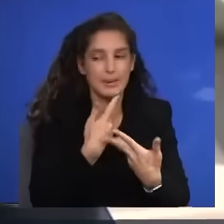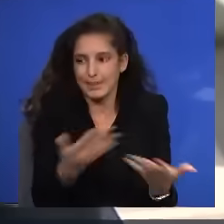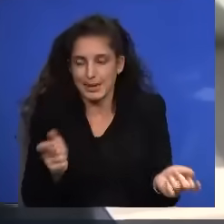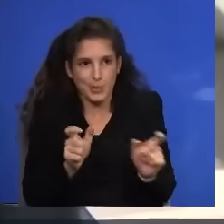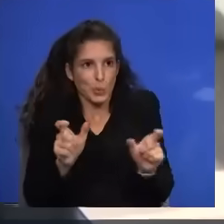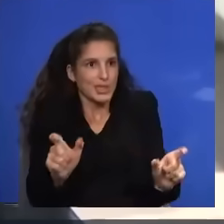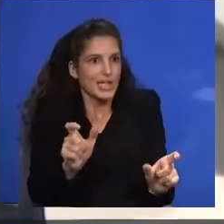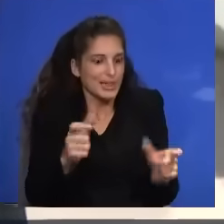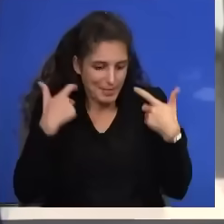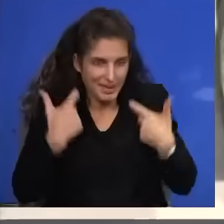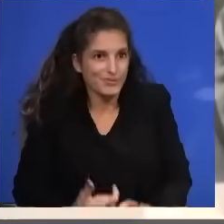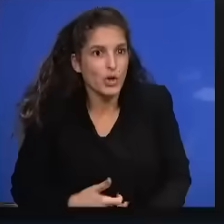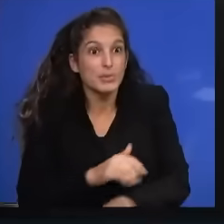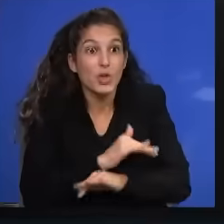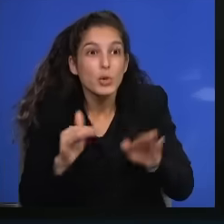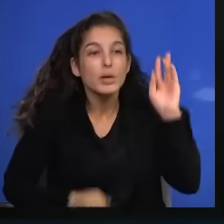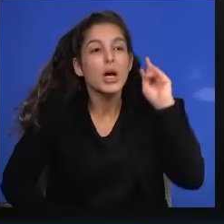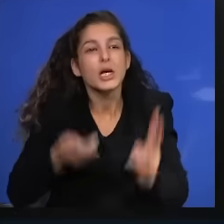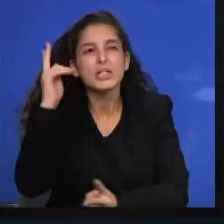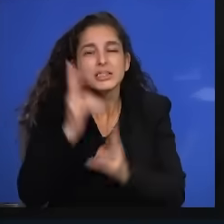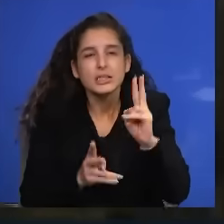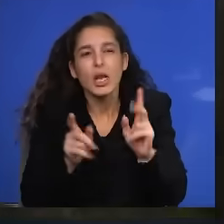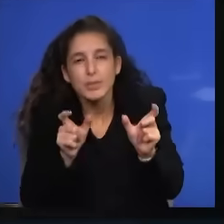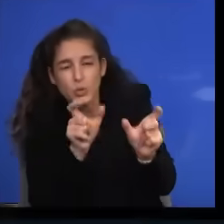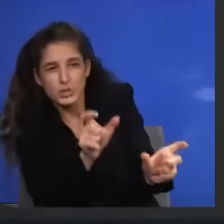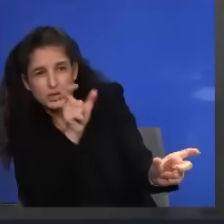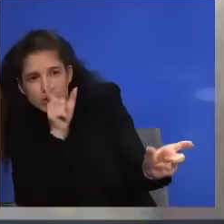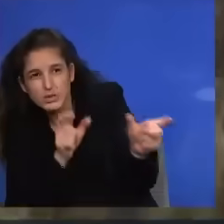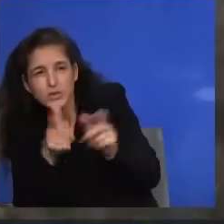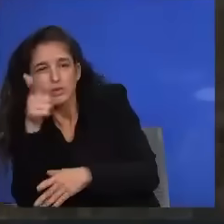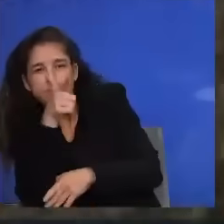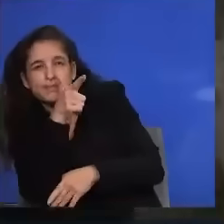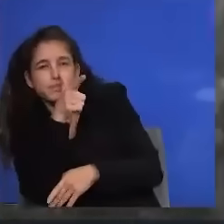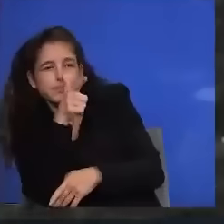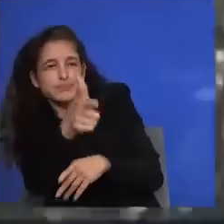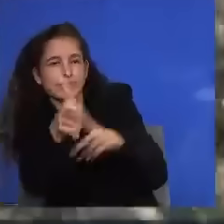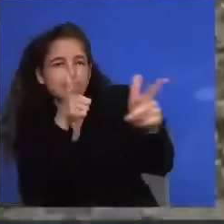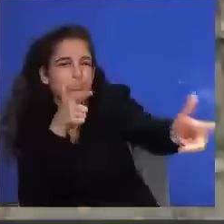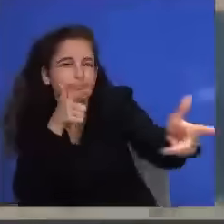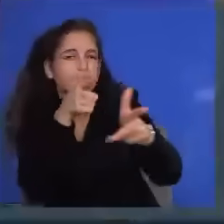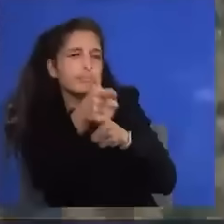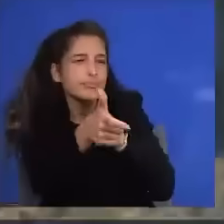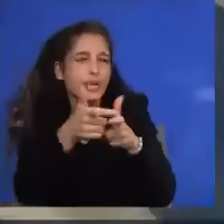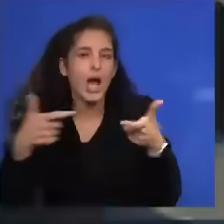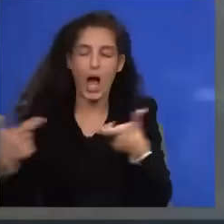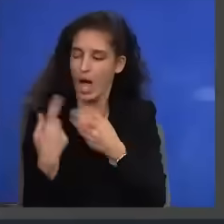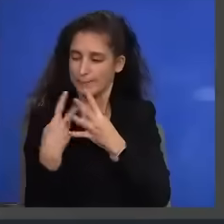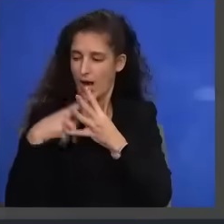בלי כלום, רצה אליהם למיגונית. ירינו עליהם בחזרה הכוח שלנו, אני ועוד 4 לוחמים